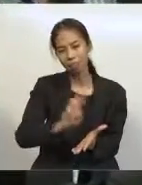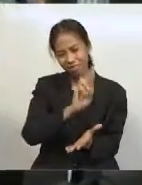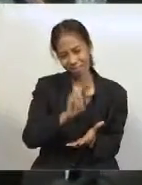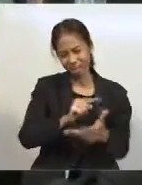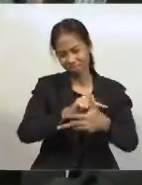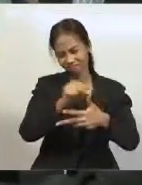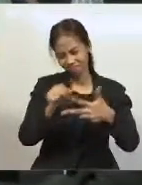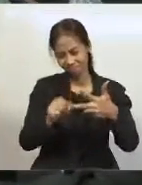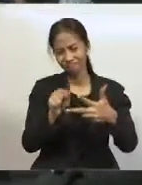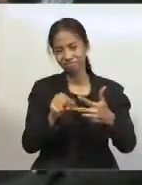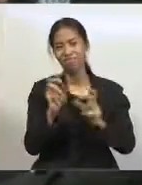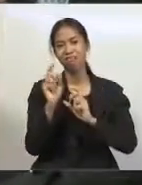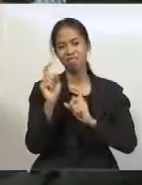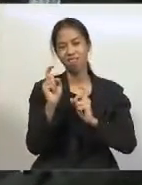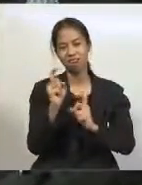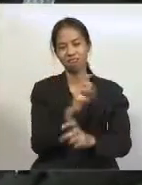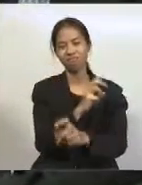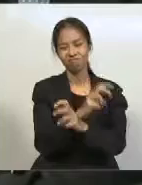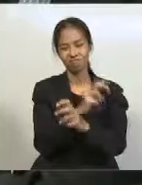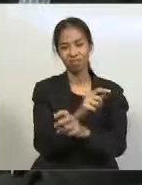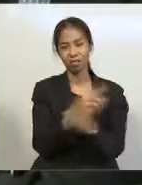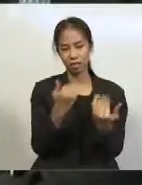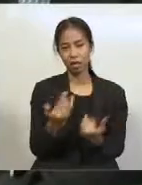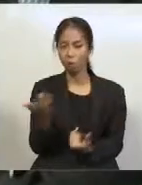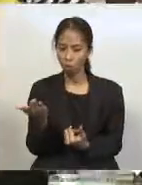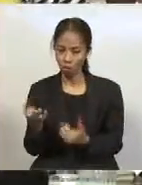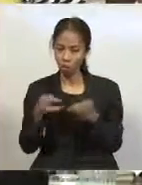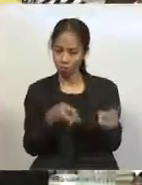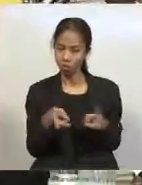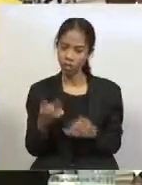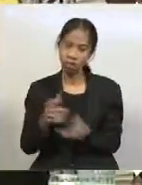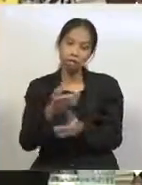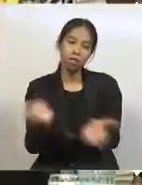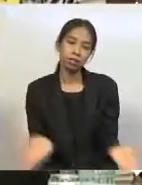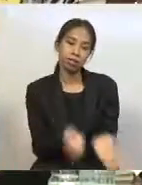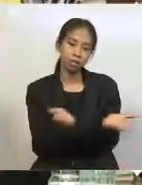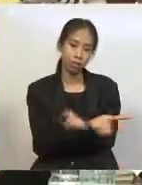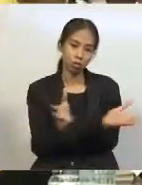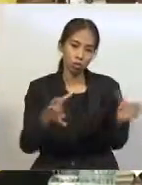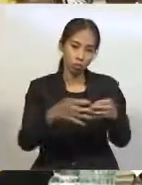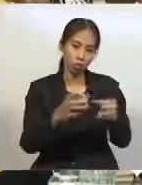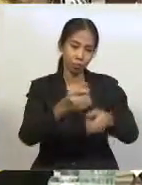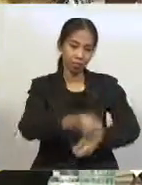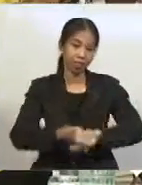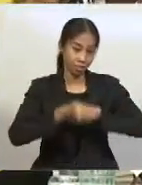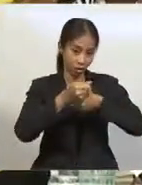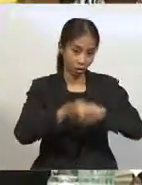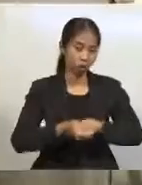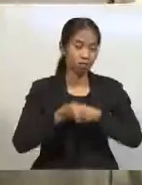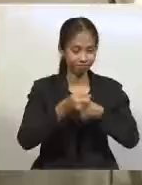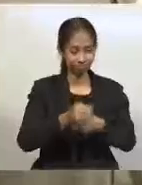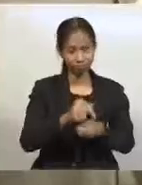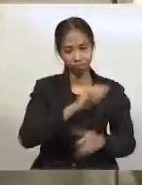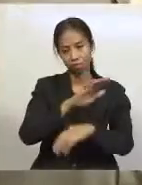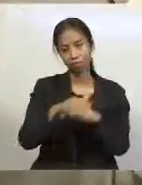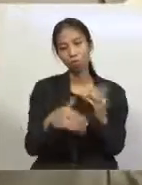ารพิษนี้และขอให้หามาตรการสนับสนุนเกษตรกร 400,000 รายหรือคิดเป็นร้อยละ6ของเกษตรกรทั้งห